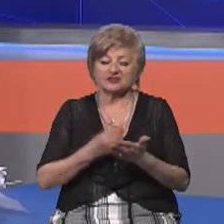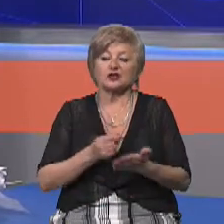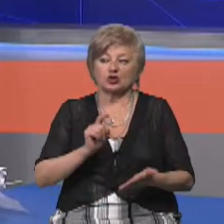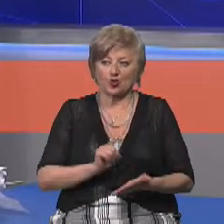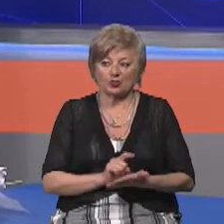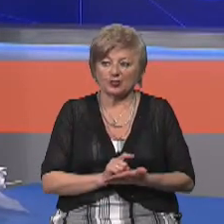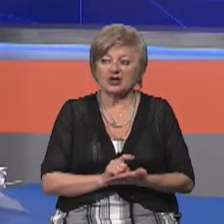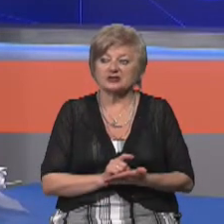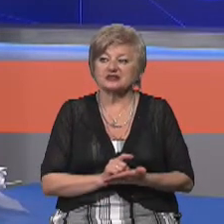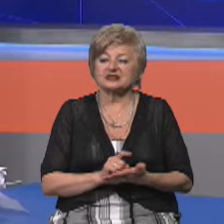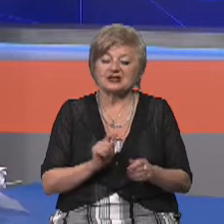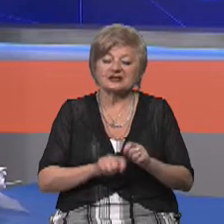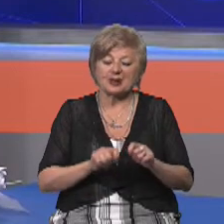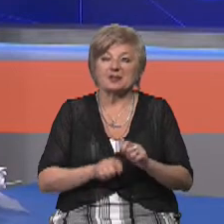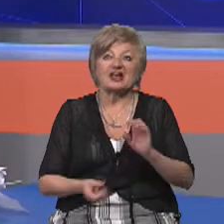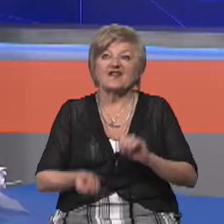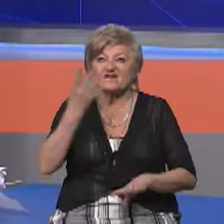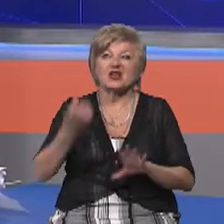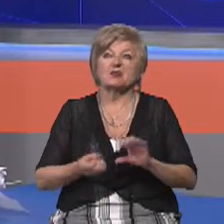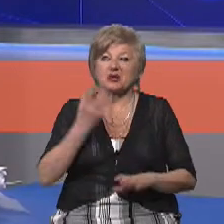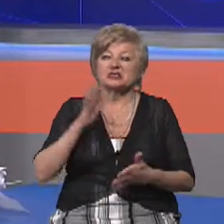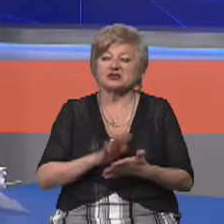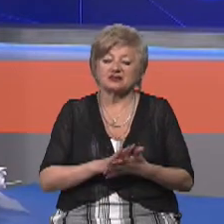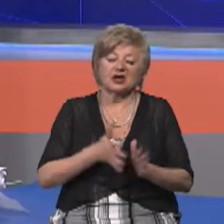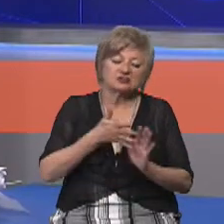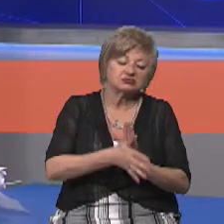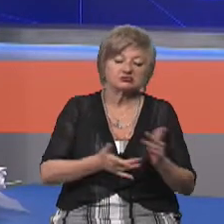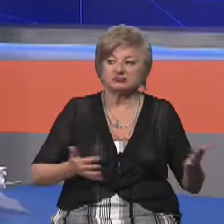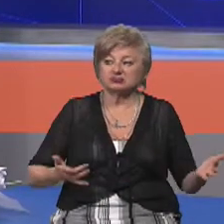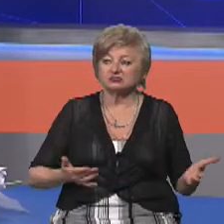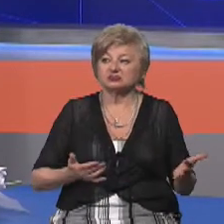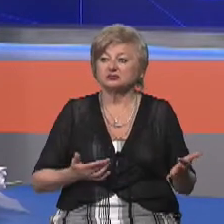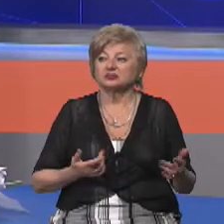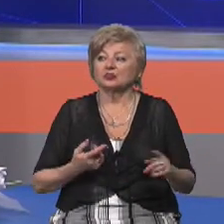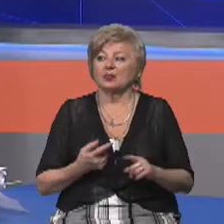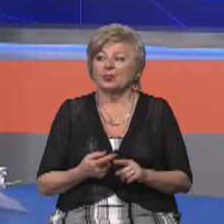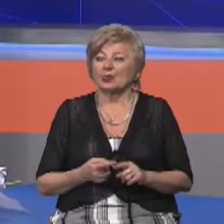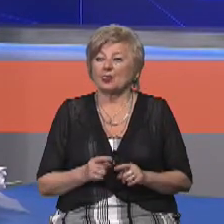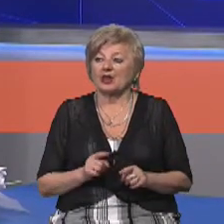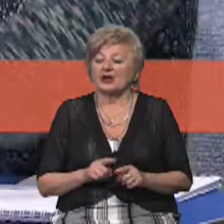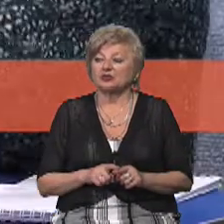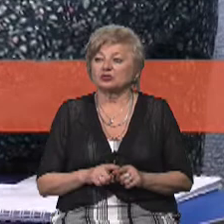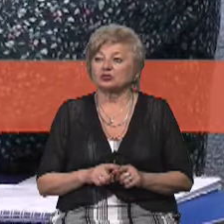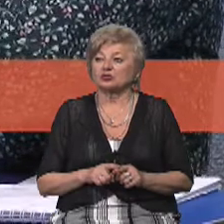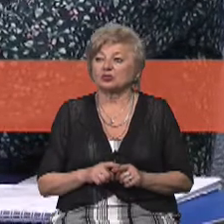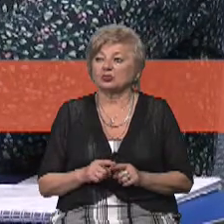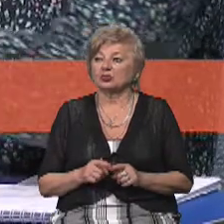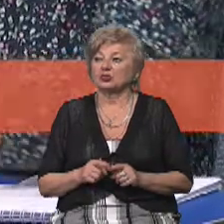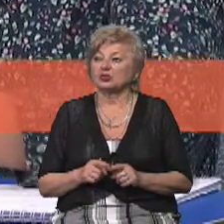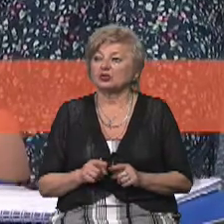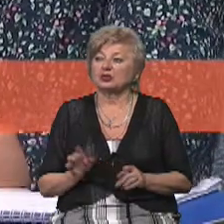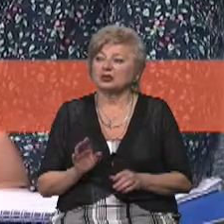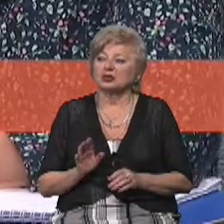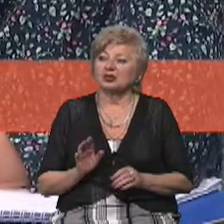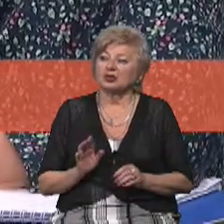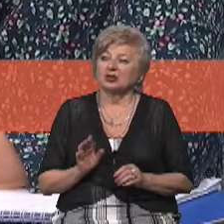інспекція здійснює заміри викидів в атмосферне повітря тільки від стаціонарних джерел. Тобто в промисловій зоні?